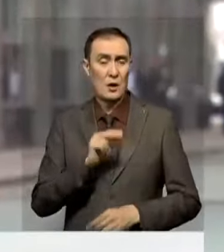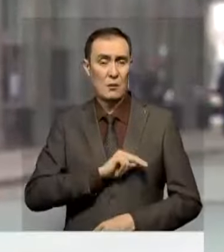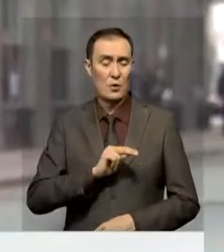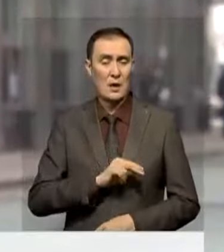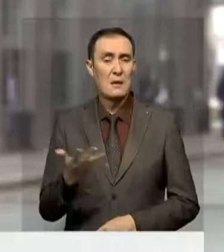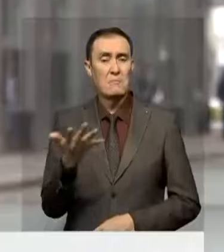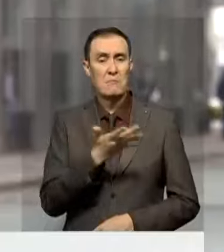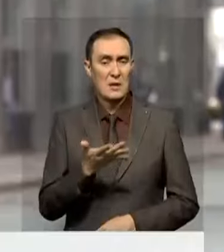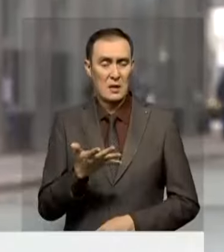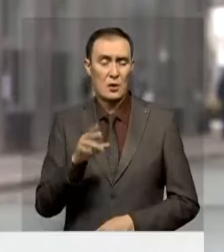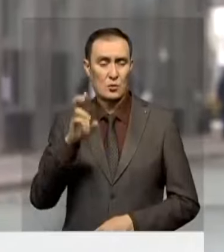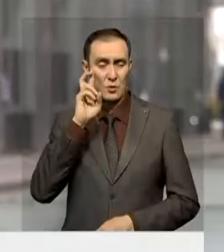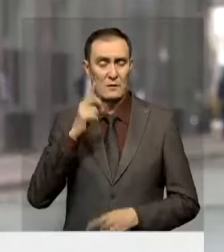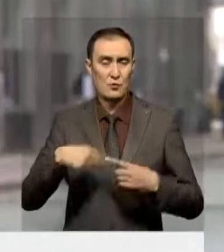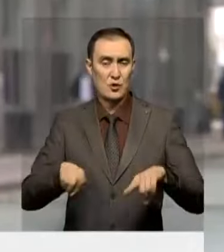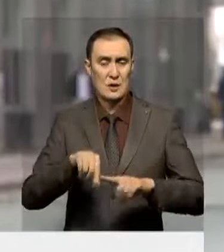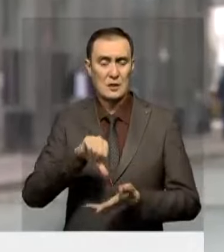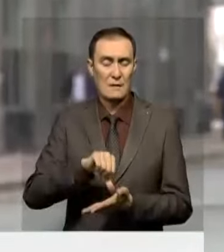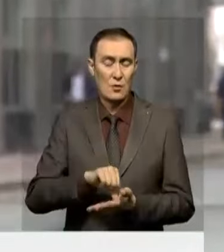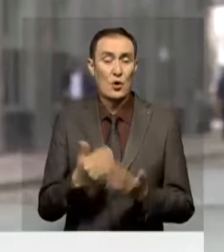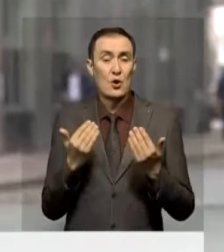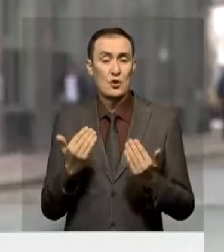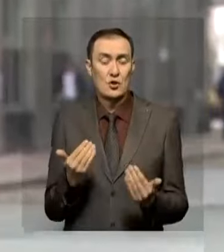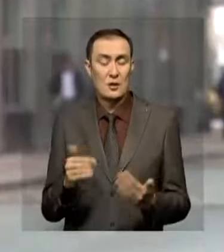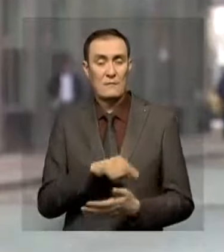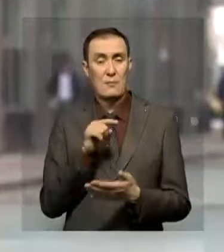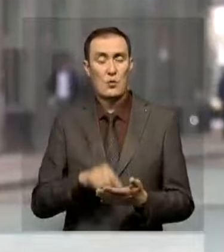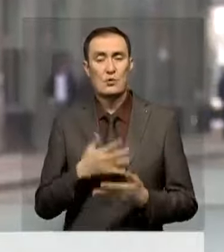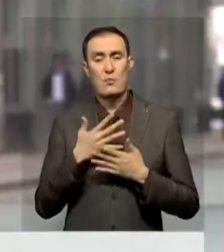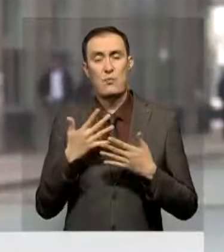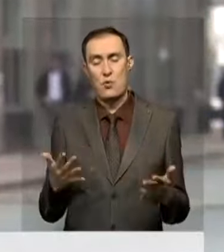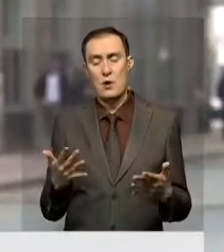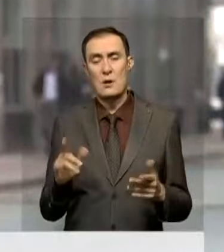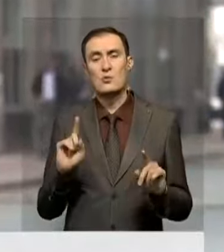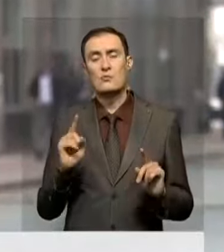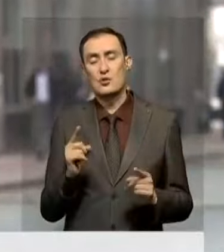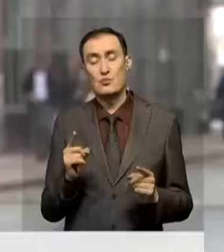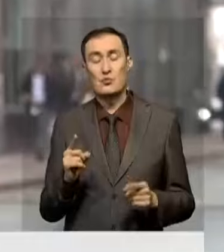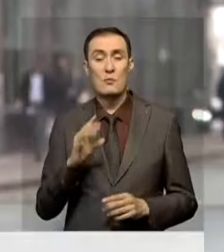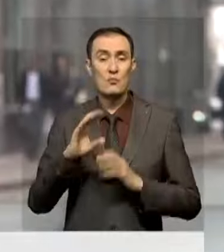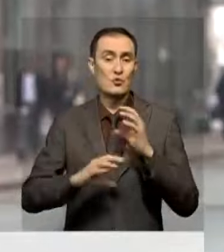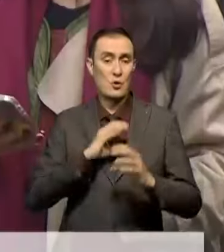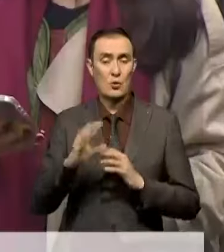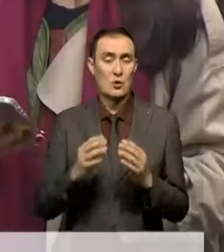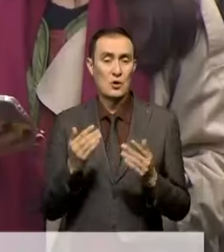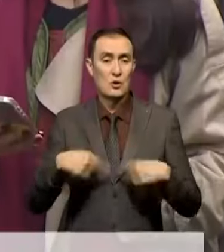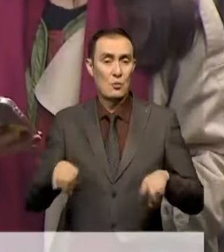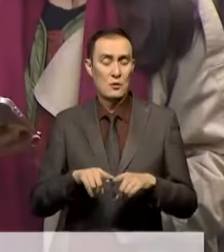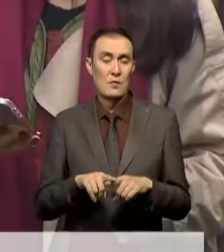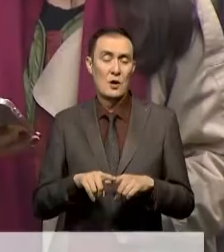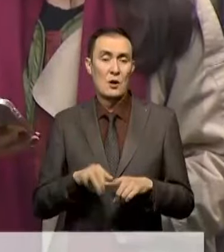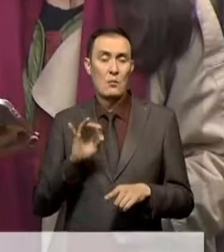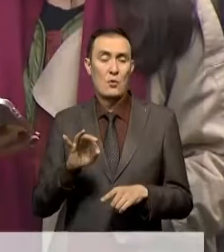5 стран-участниц этого объединения. Но сейчас ставится вопрос более широко. Почему? Потому что мировое сообщество идет